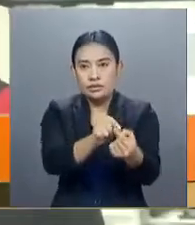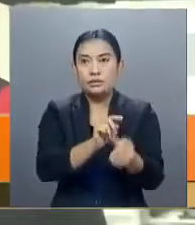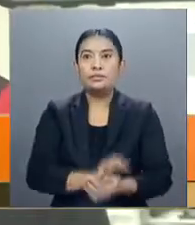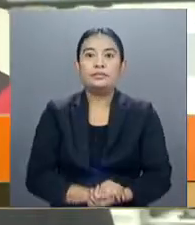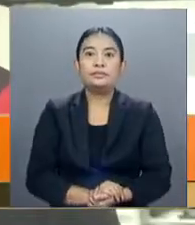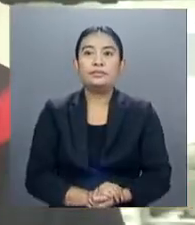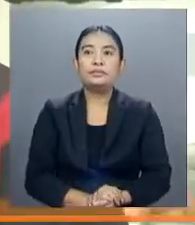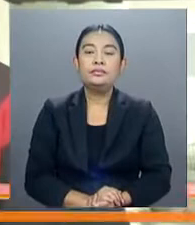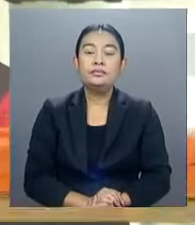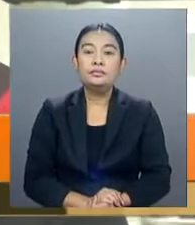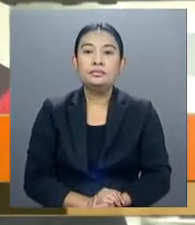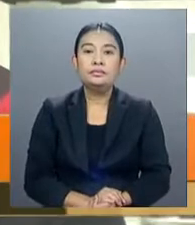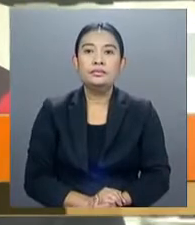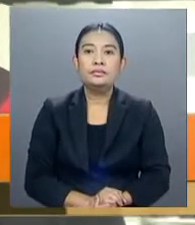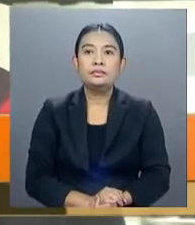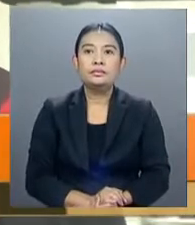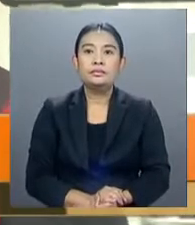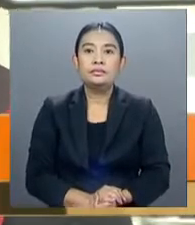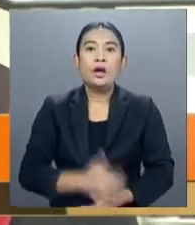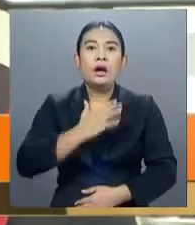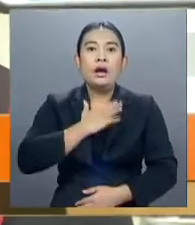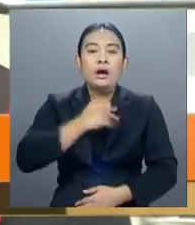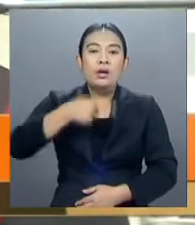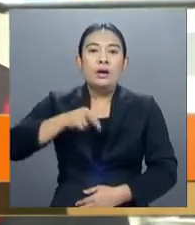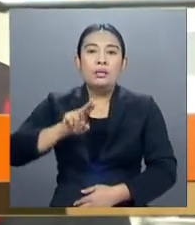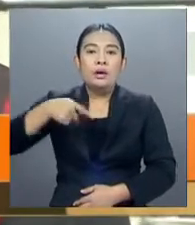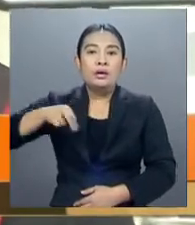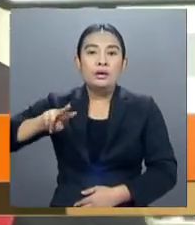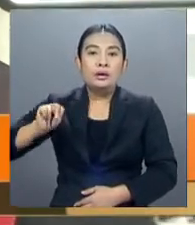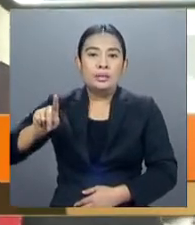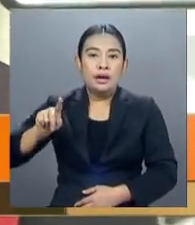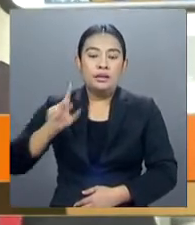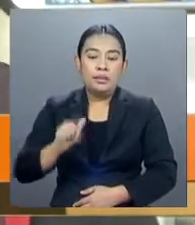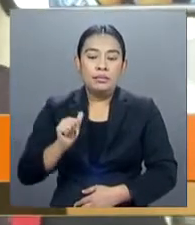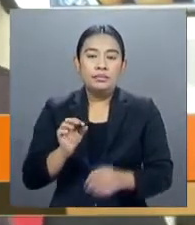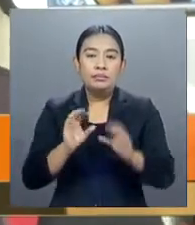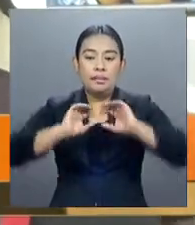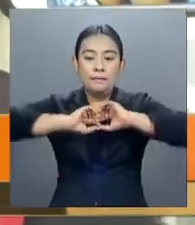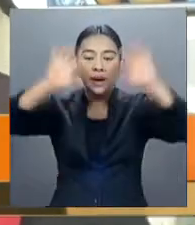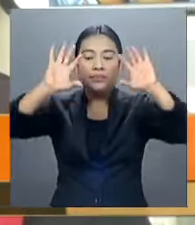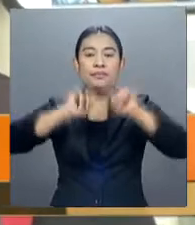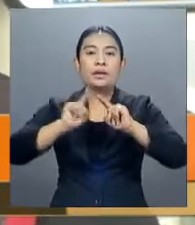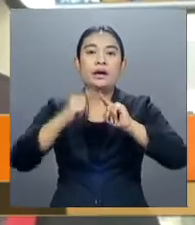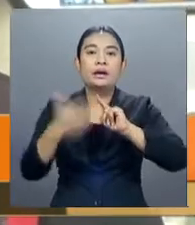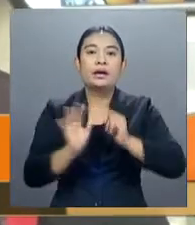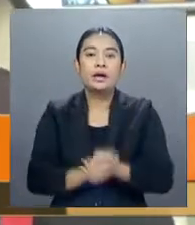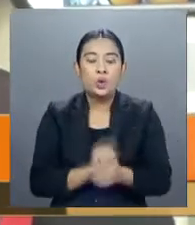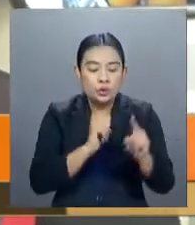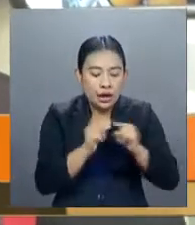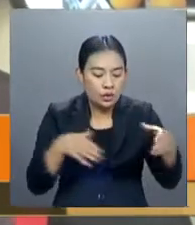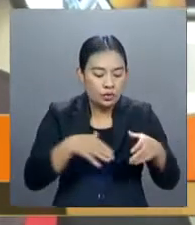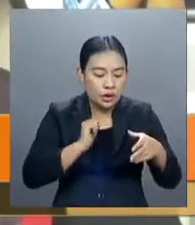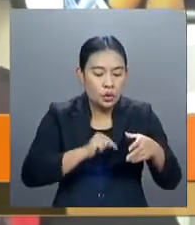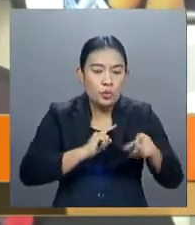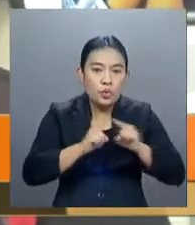เราให้พรพันธ์เป็นตัวเซตหลักวันนี้ก็เราก็ได้ประชุมกันหารือในกับทีมสตาฟโค้ชว่าจุ